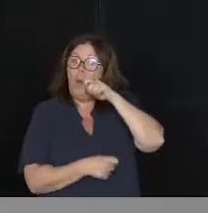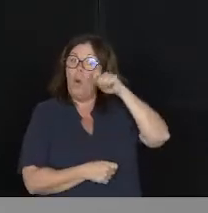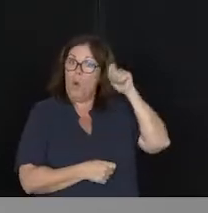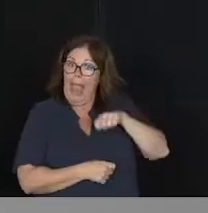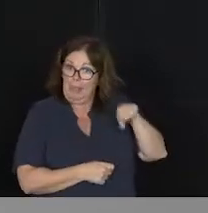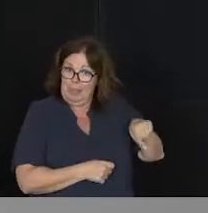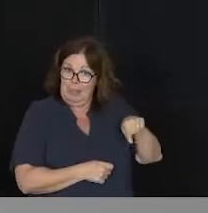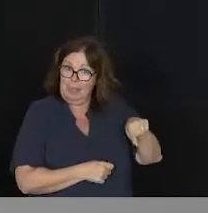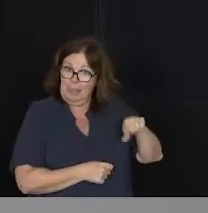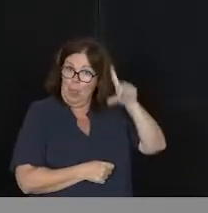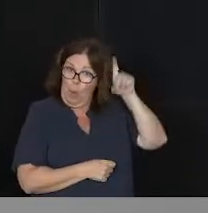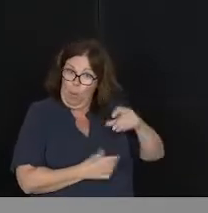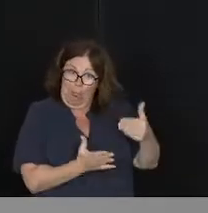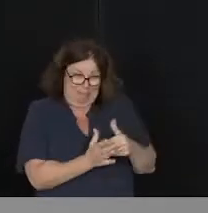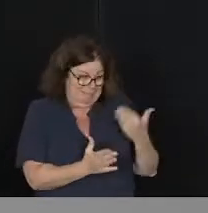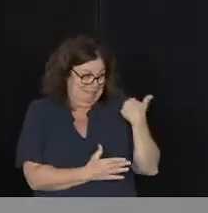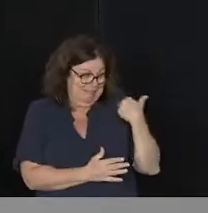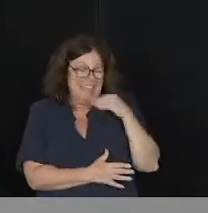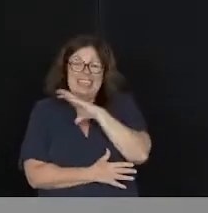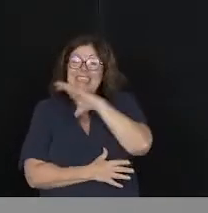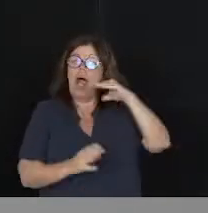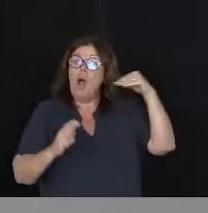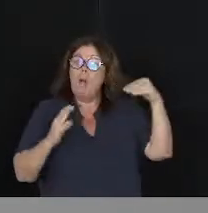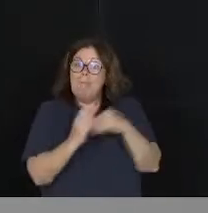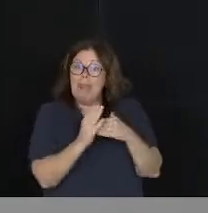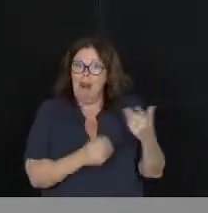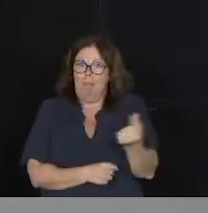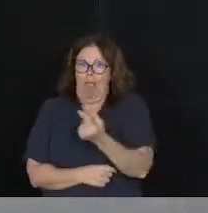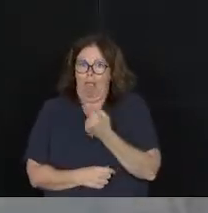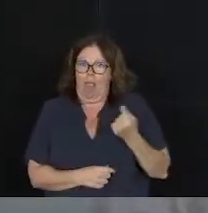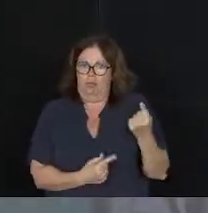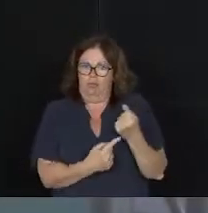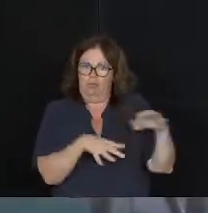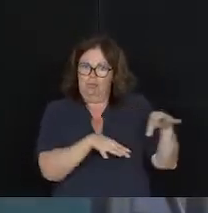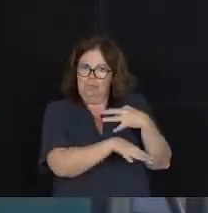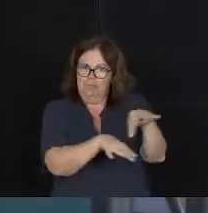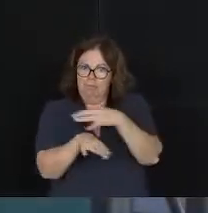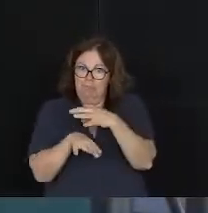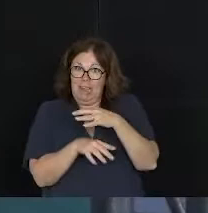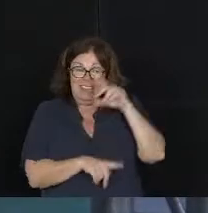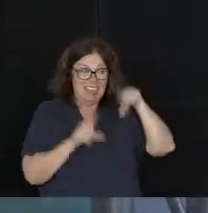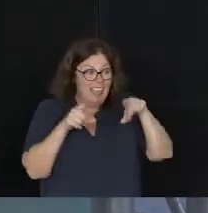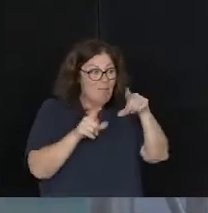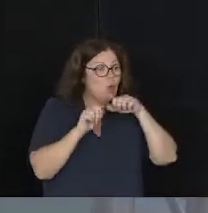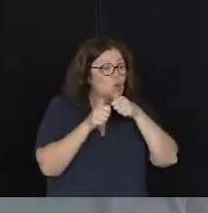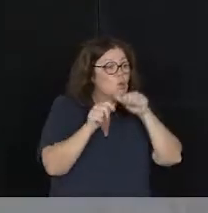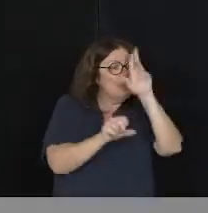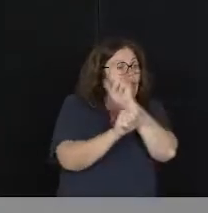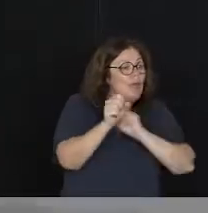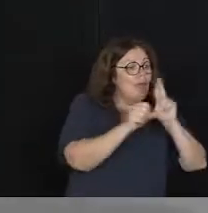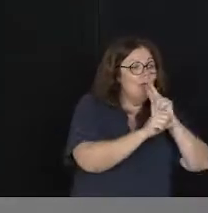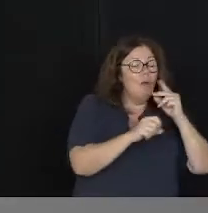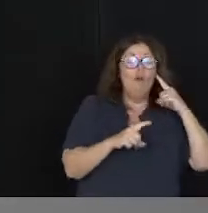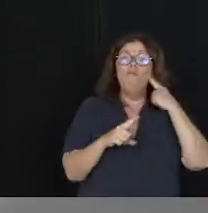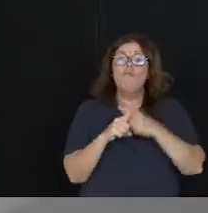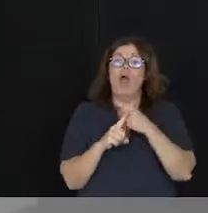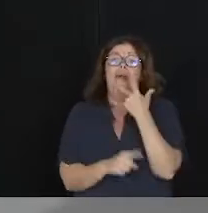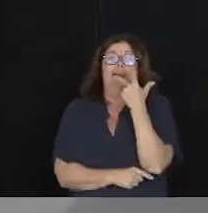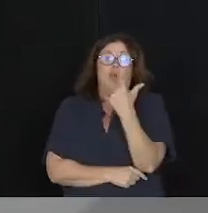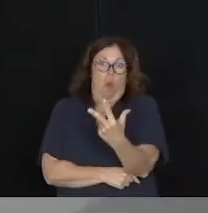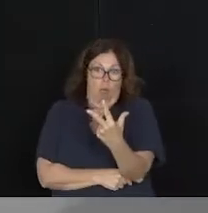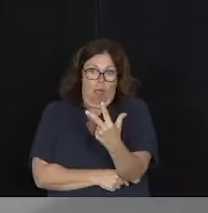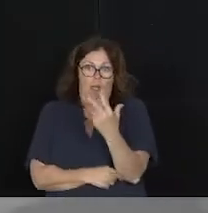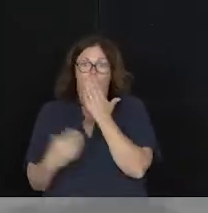000 mariages auraient été conclus, avec dans certaines régions une multiplication par 3 du nombre de mariages par rapport au